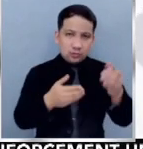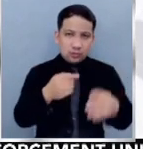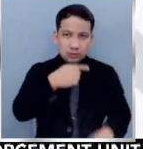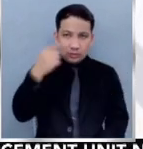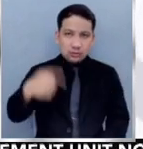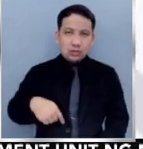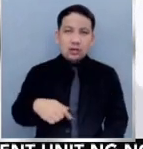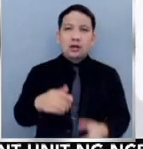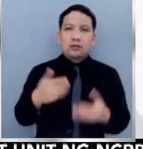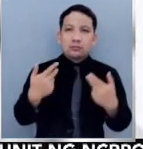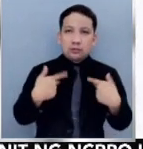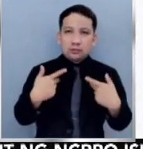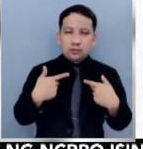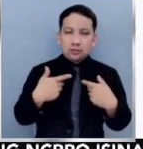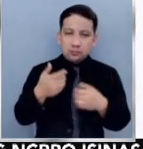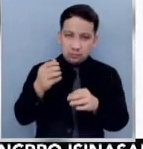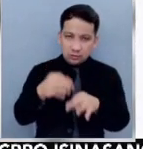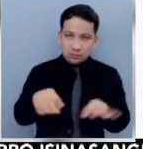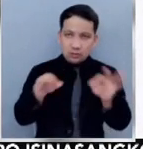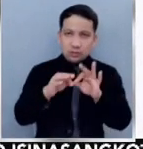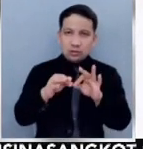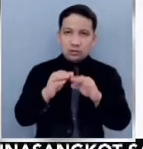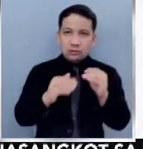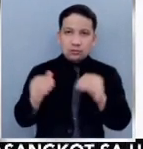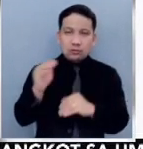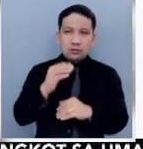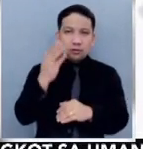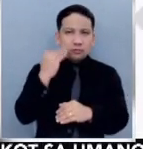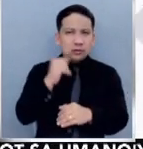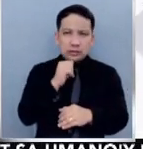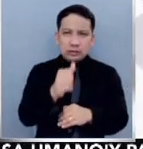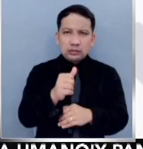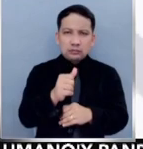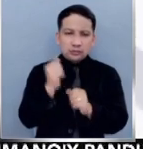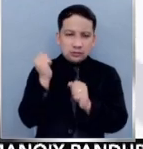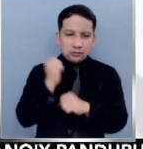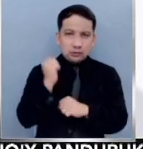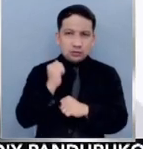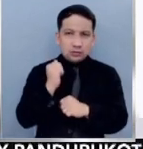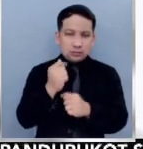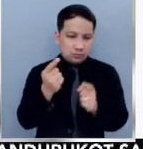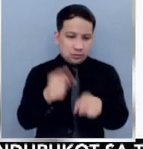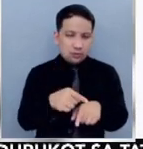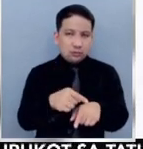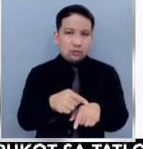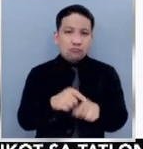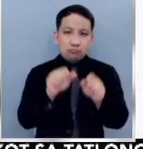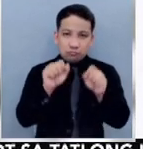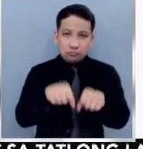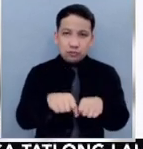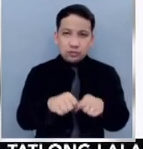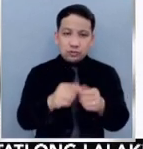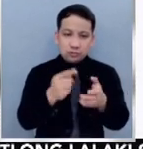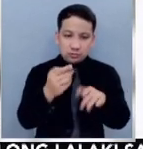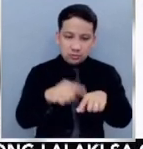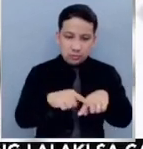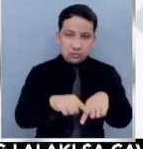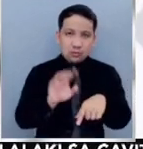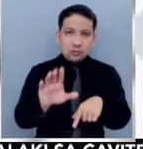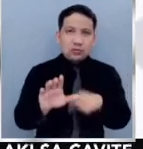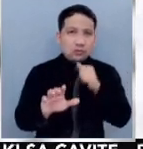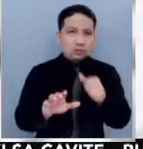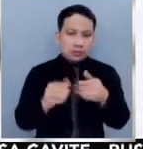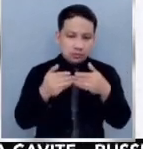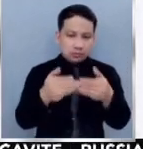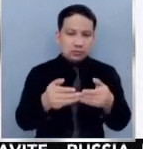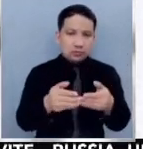daw maituturing na force majeure o yung hindi inaasahang pangyayari na pwedeng maging basihan para di ituloy ang